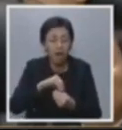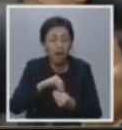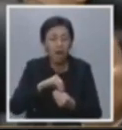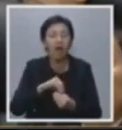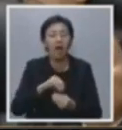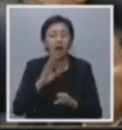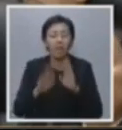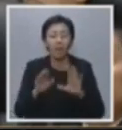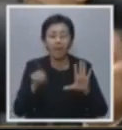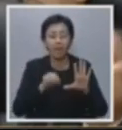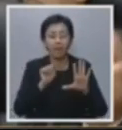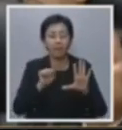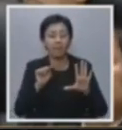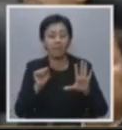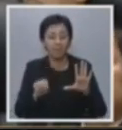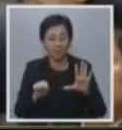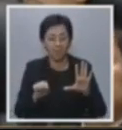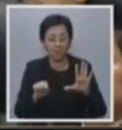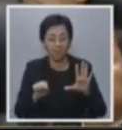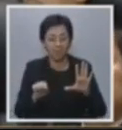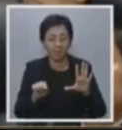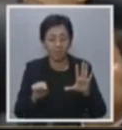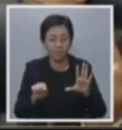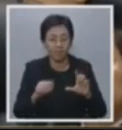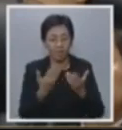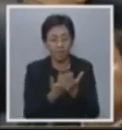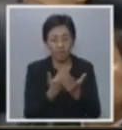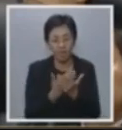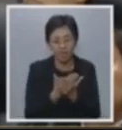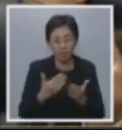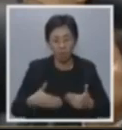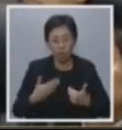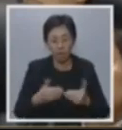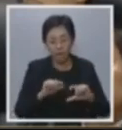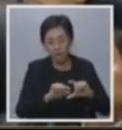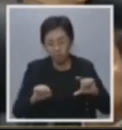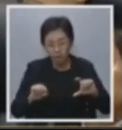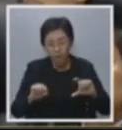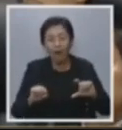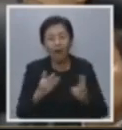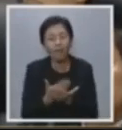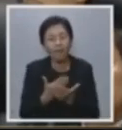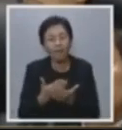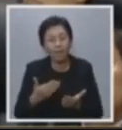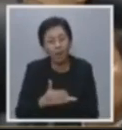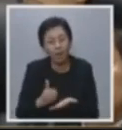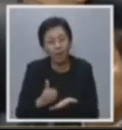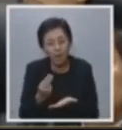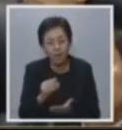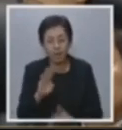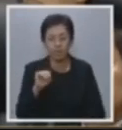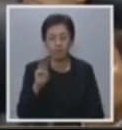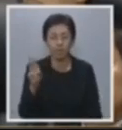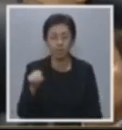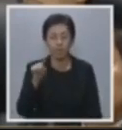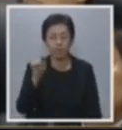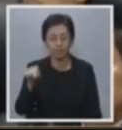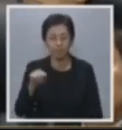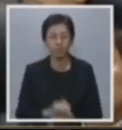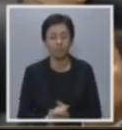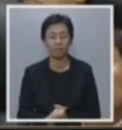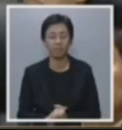ราย 5% เนี่ยมีส่วนแบ่งของรายได้โดยรวมของผู้ประกอบการทั้งหมดในประเทศสูงถึง